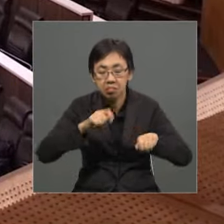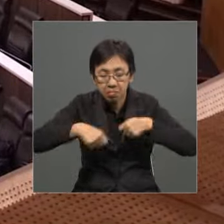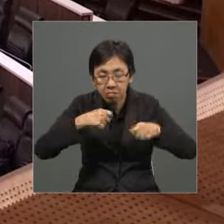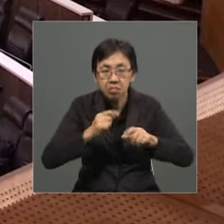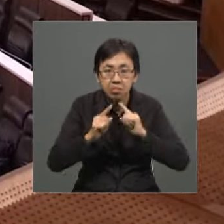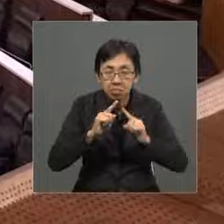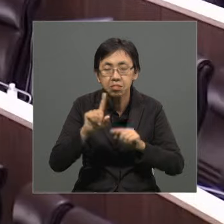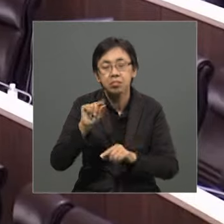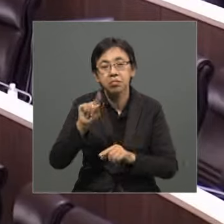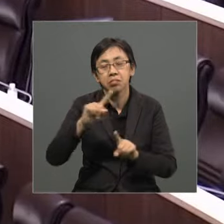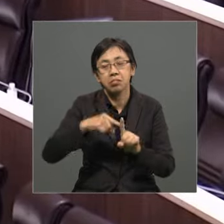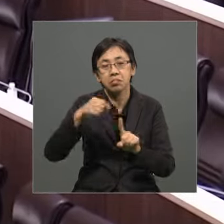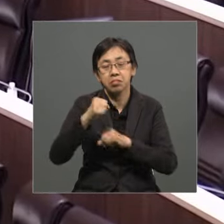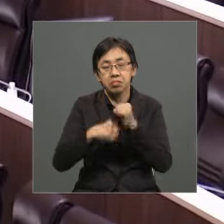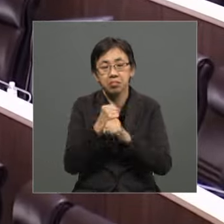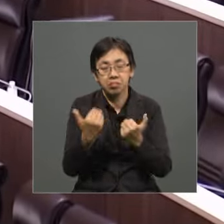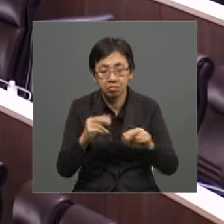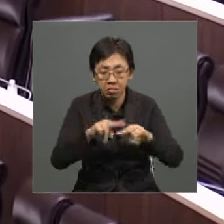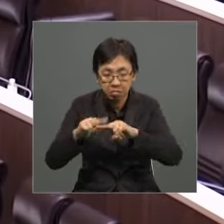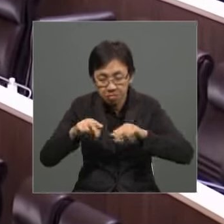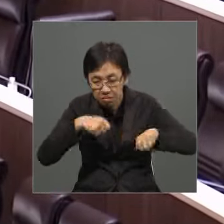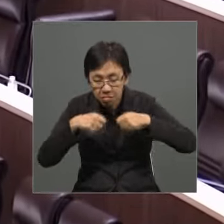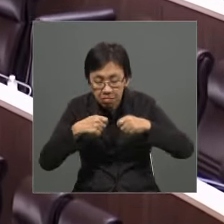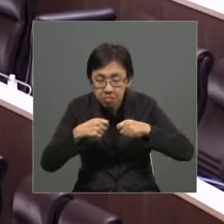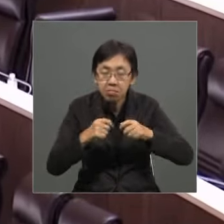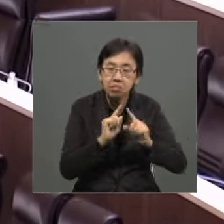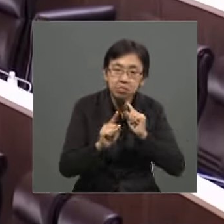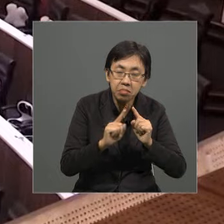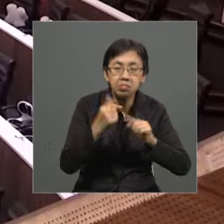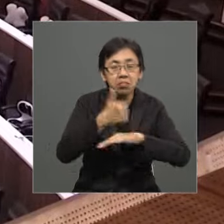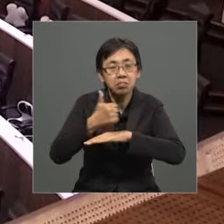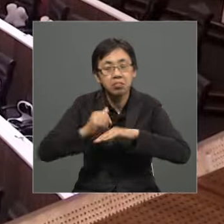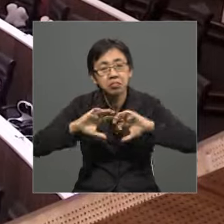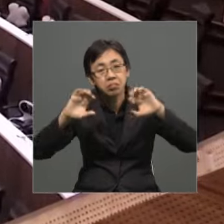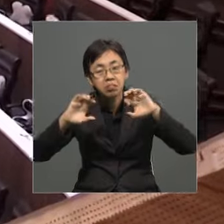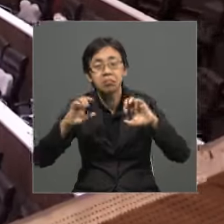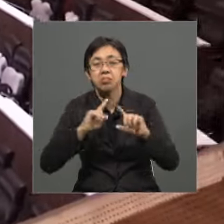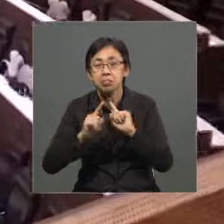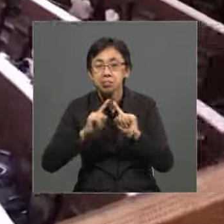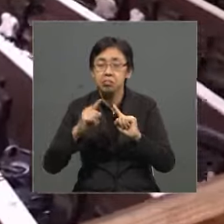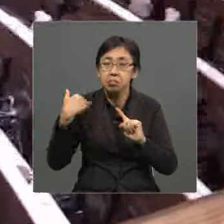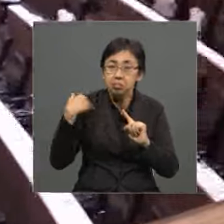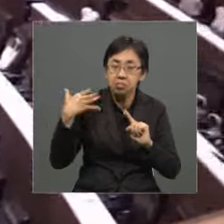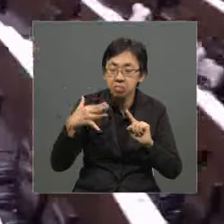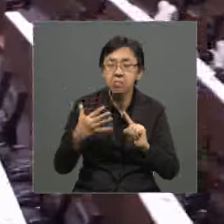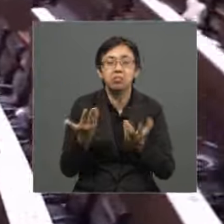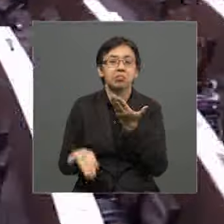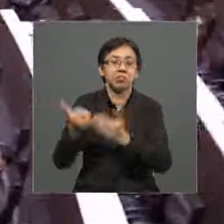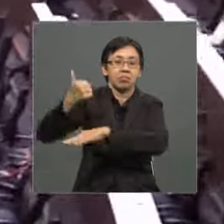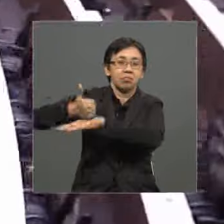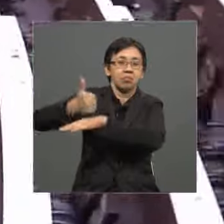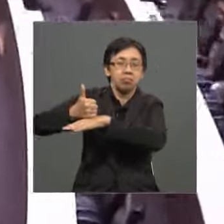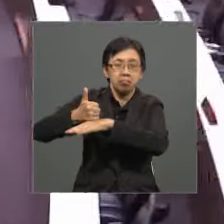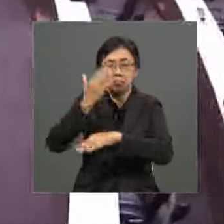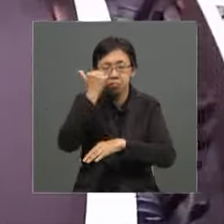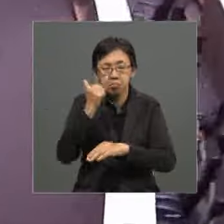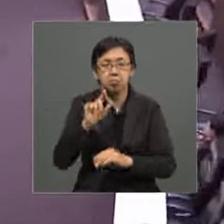วันที่ 21ตุลาคมนี้หรือไม่ก็ต้องขึ้นอยู่กับผู้บริหารว่าจะมีการคุยหรือไม่คุยเรื่องนี้นะนะคะเพราะว่าจันทร์